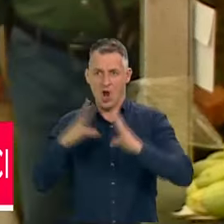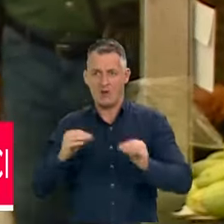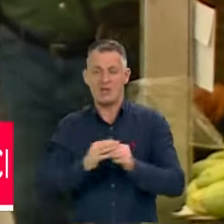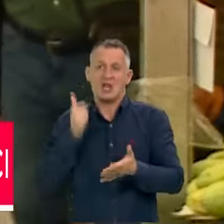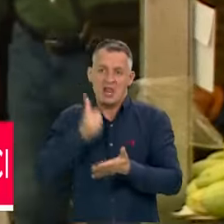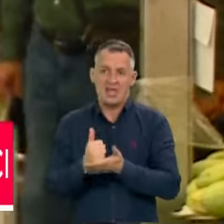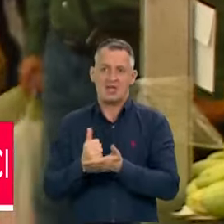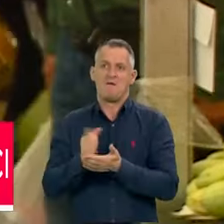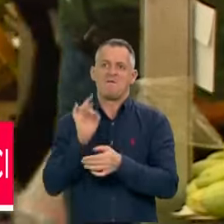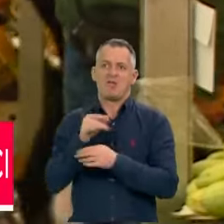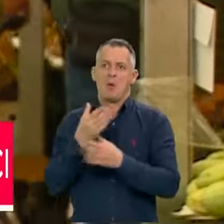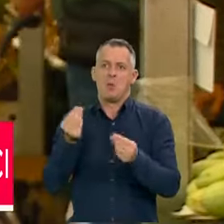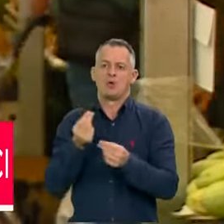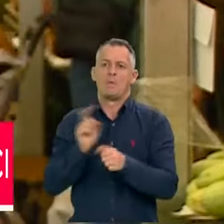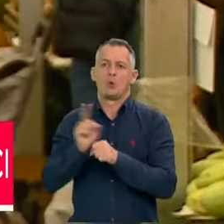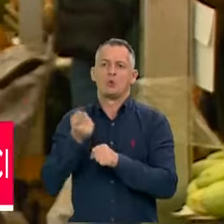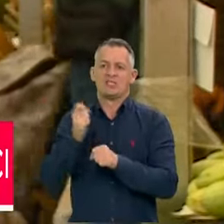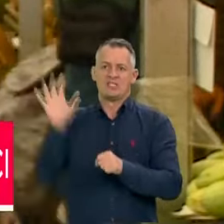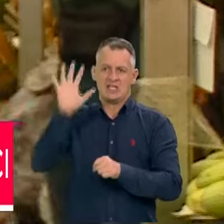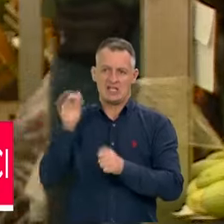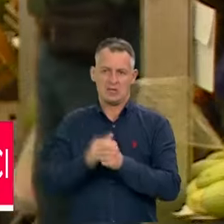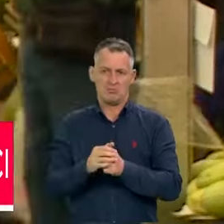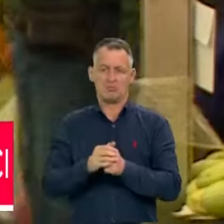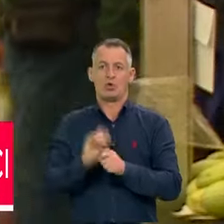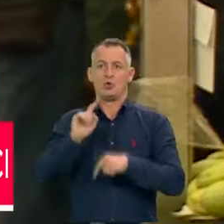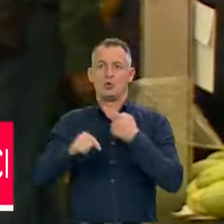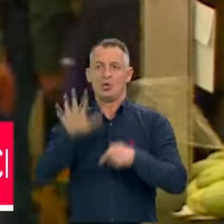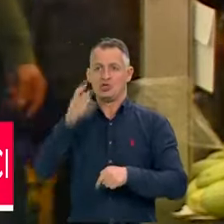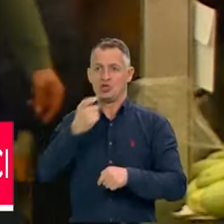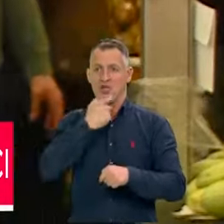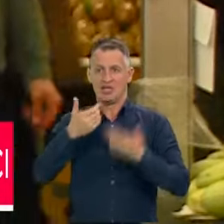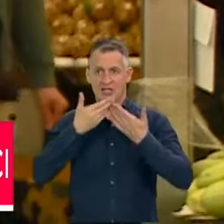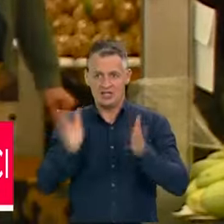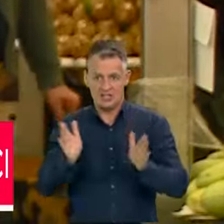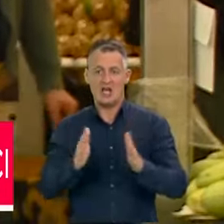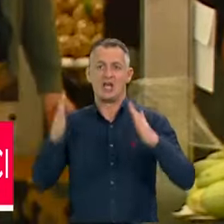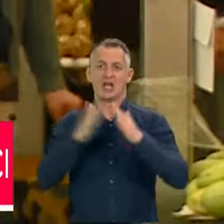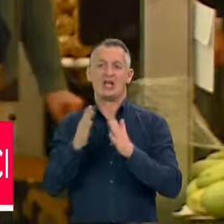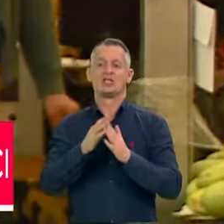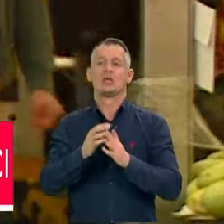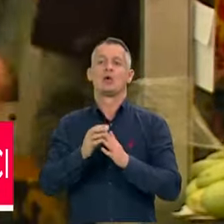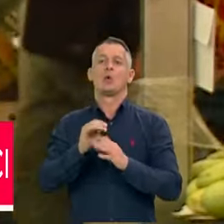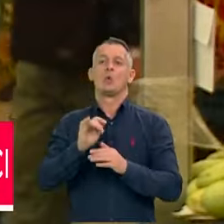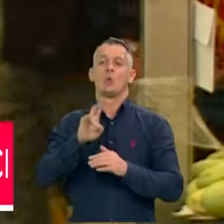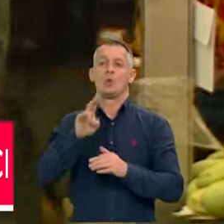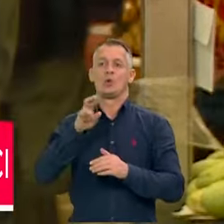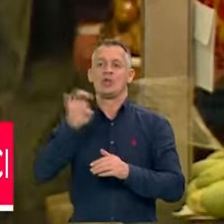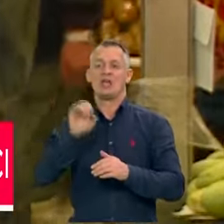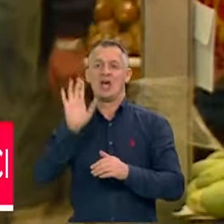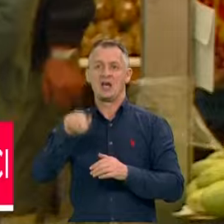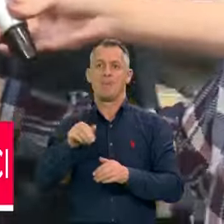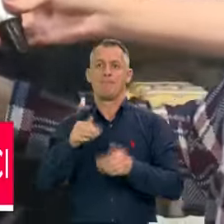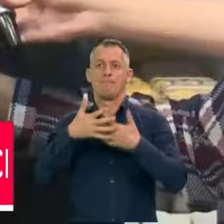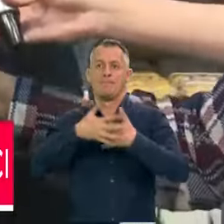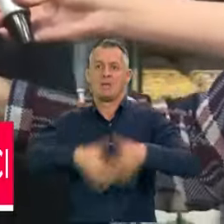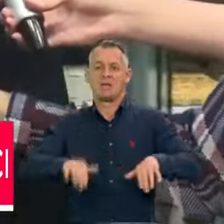mai multe produse din import decât de la Micii fermieri la cinci ani de la deschidere Casa Unirea înregistrează pierderi de peste 40 de milioane